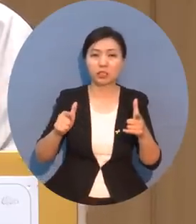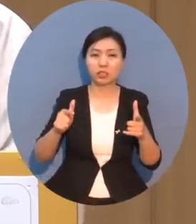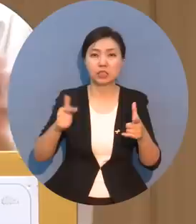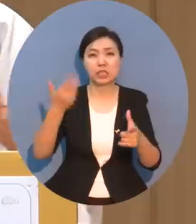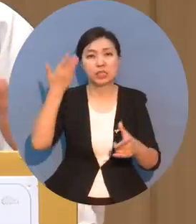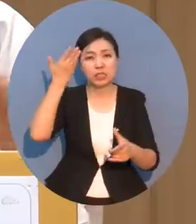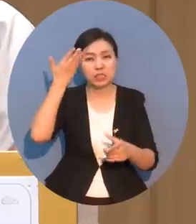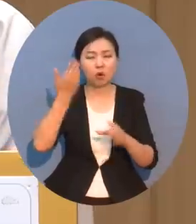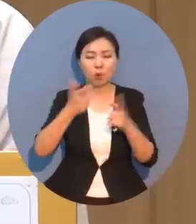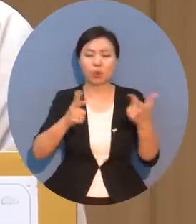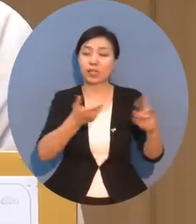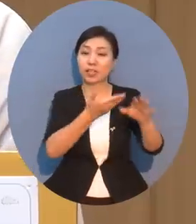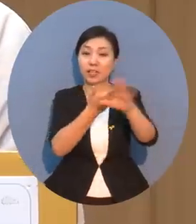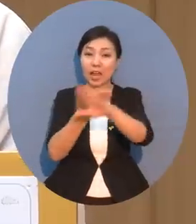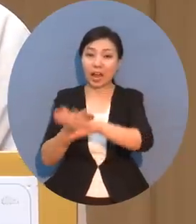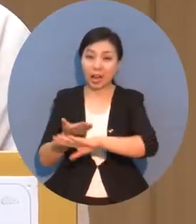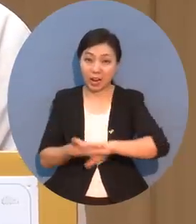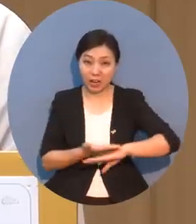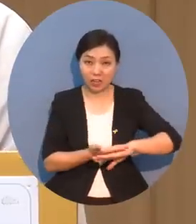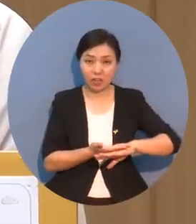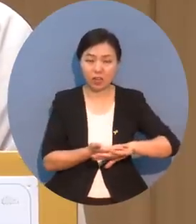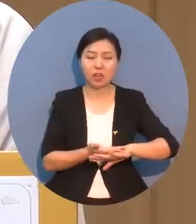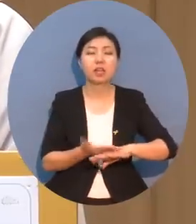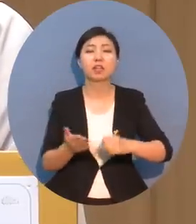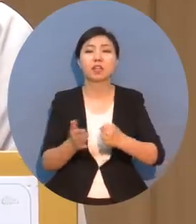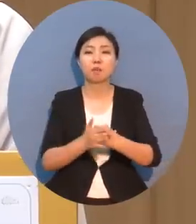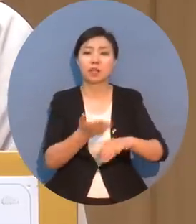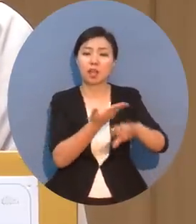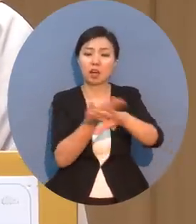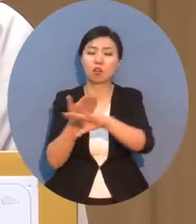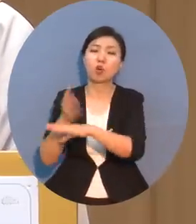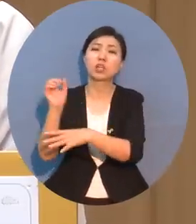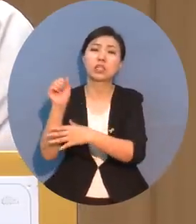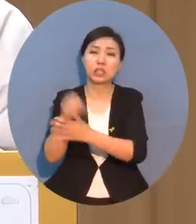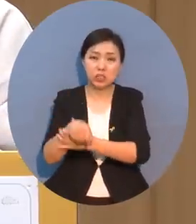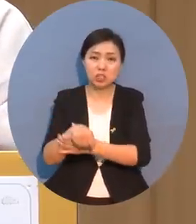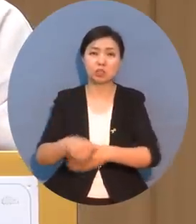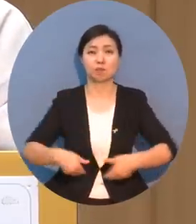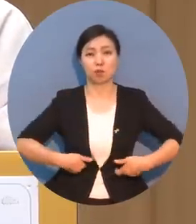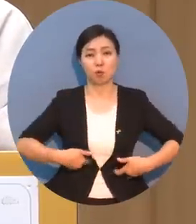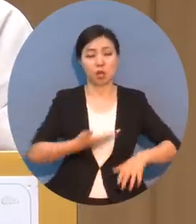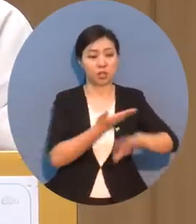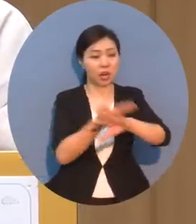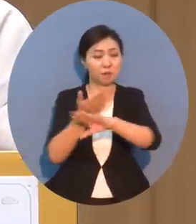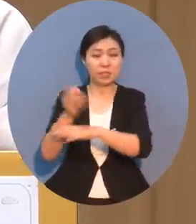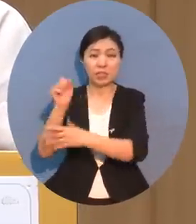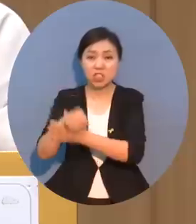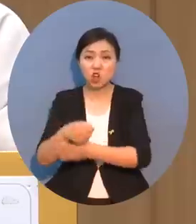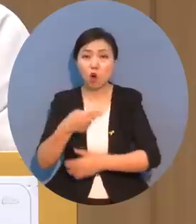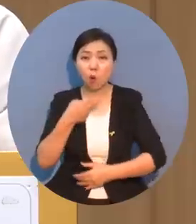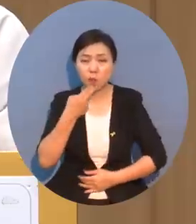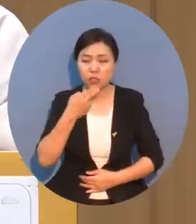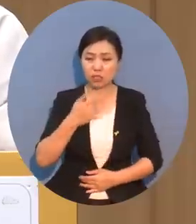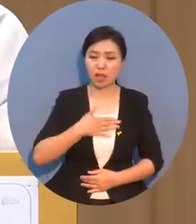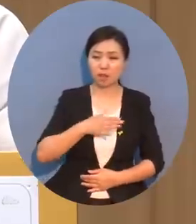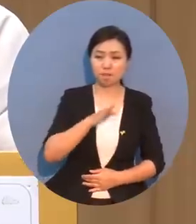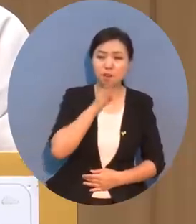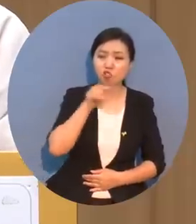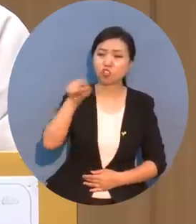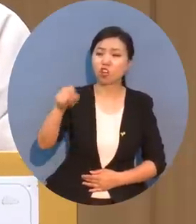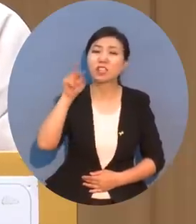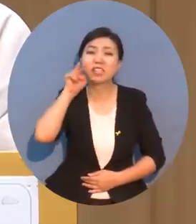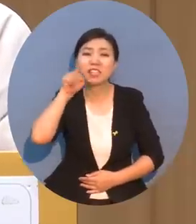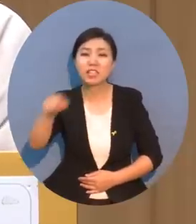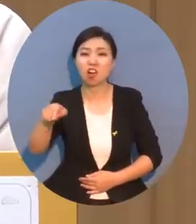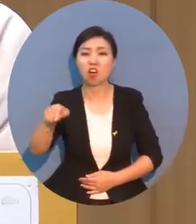이 사람은 다르다는 거예요. 다른 거를 인정해야 된다는 거예요. 그걸 인정을 안 하고 다른 거를 나는 옳고